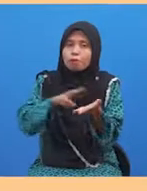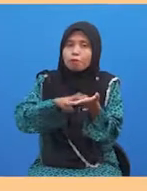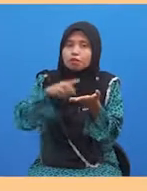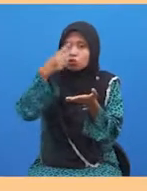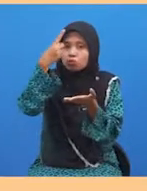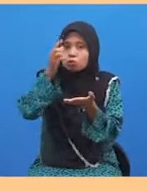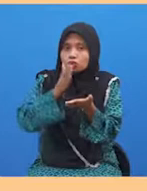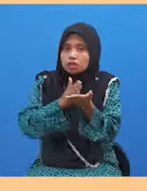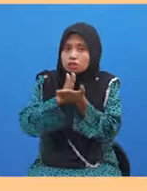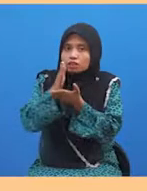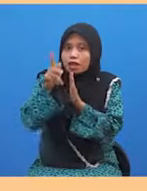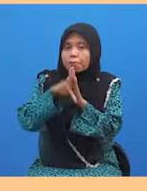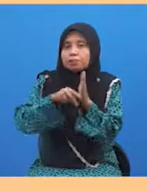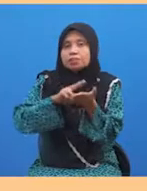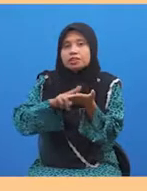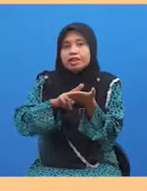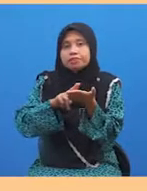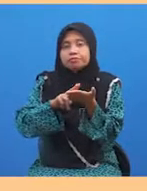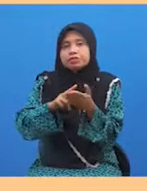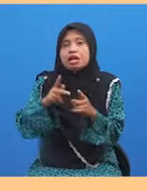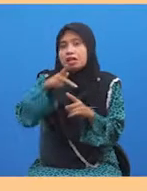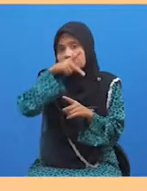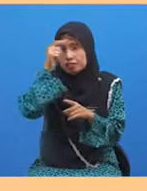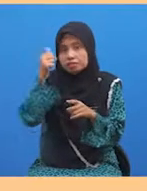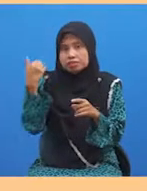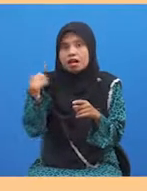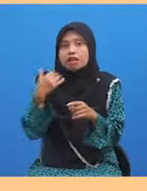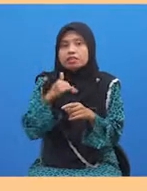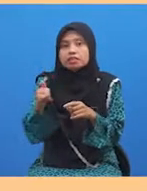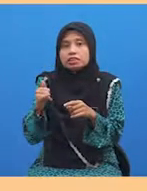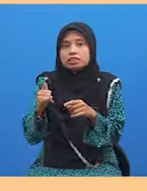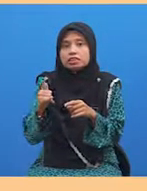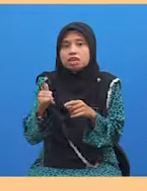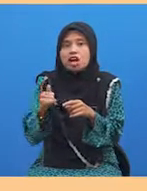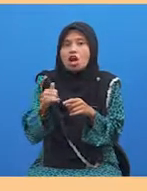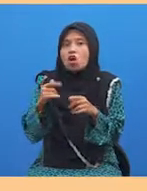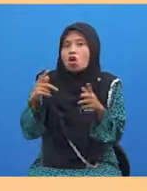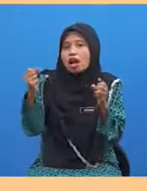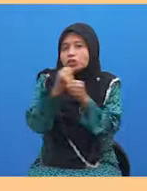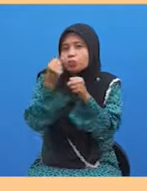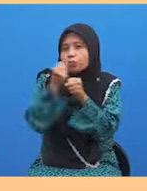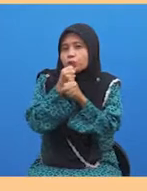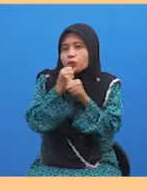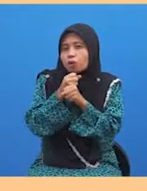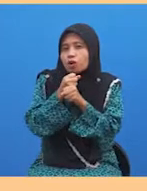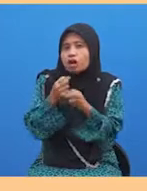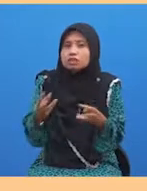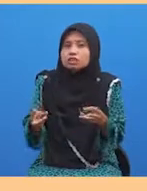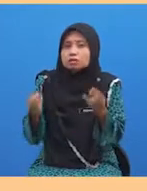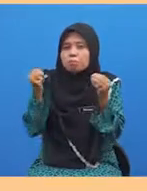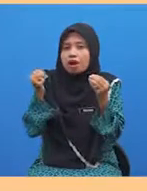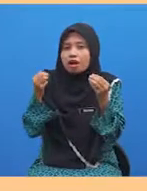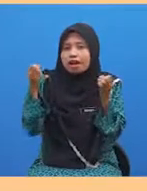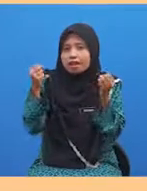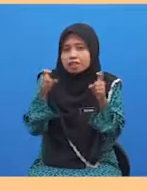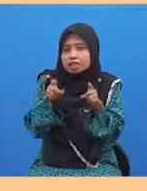untuk meneruskan pembacaan kerana adanya unsur konflik.